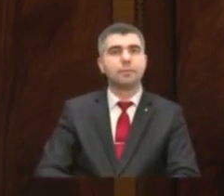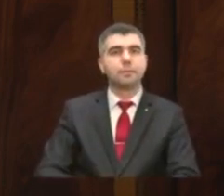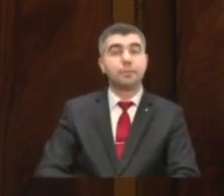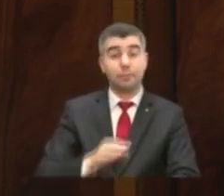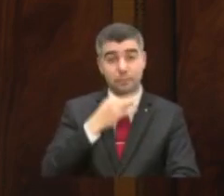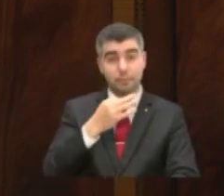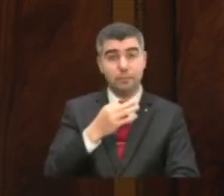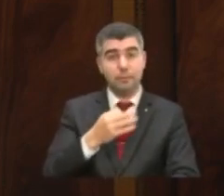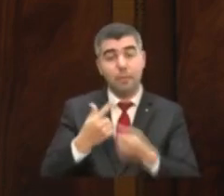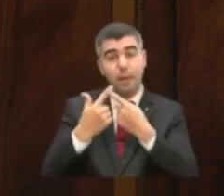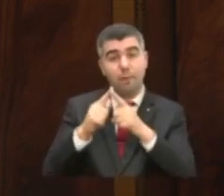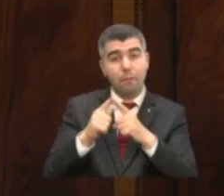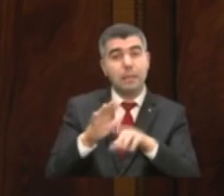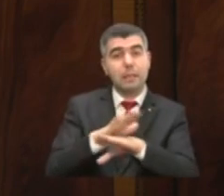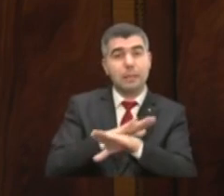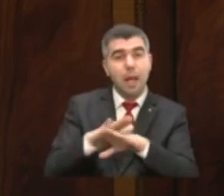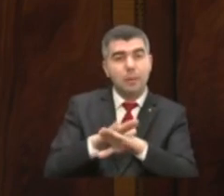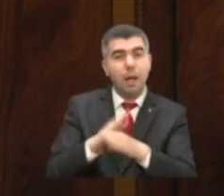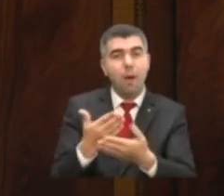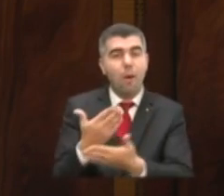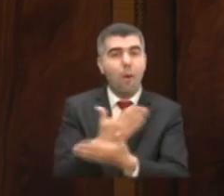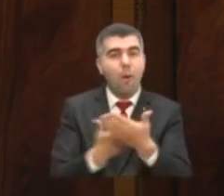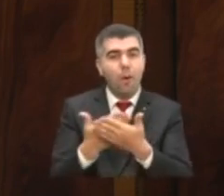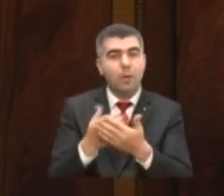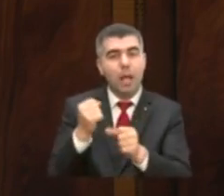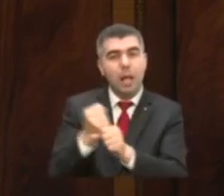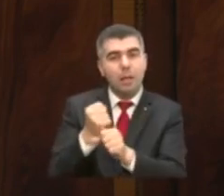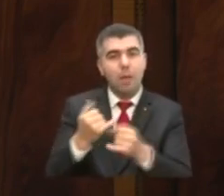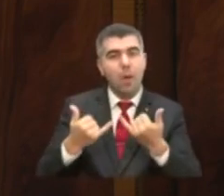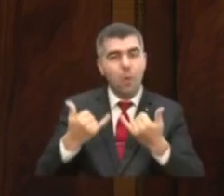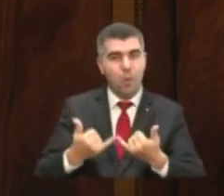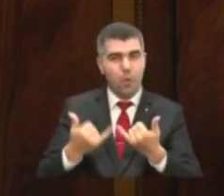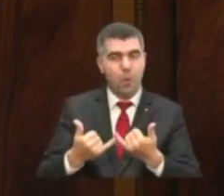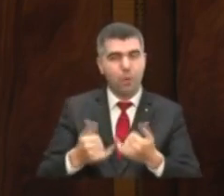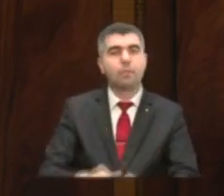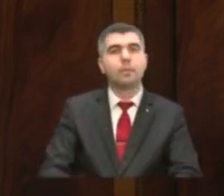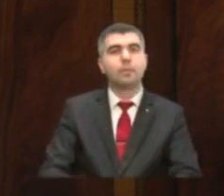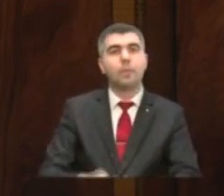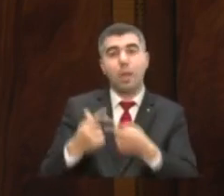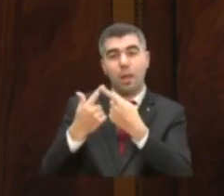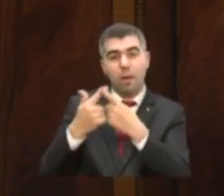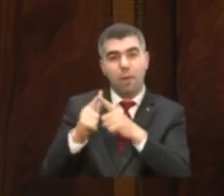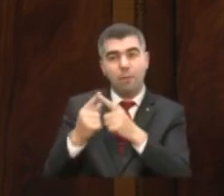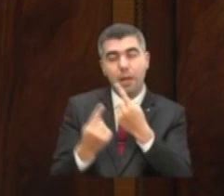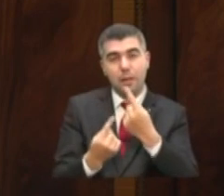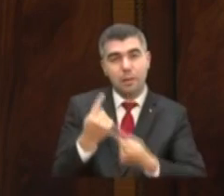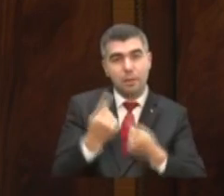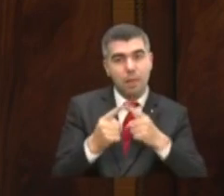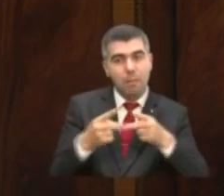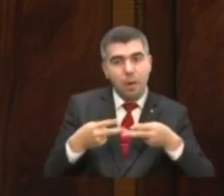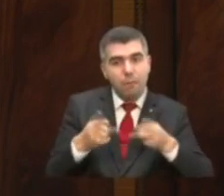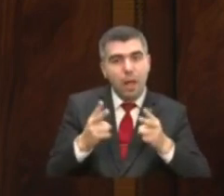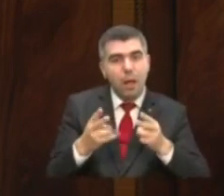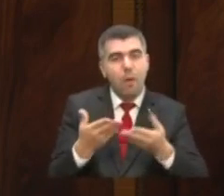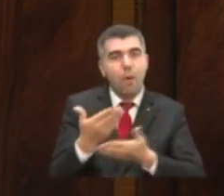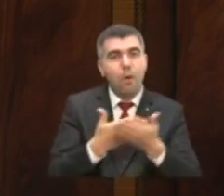إن موضوع مراجعة السياسة المتبعة في مجال التشغيل اليوم بشكل جذري ينبغي أن يؤطر بمبدأ فسح المجال للشباب من